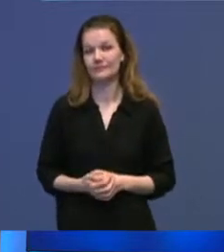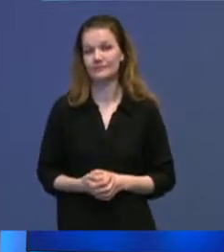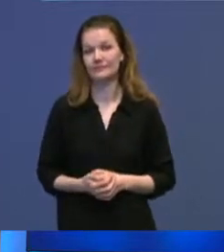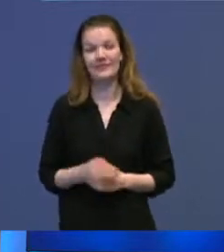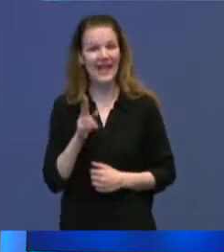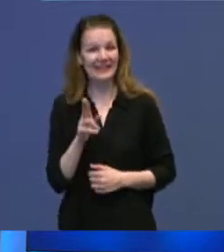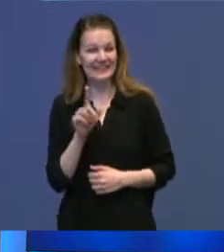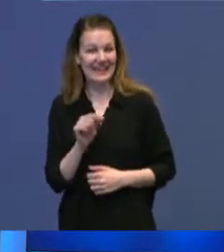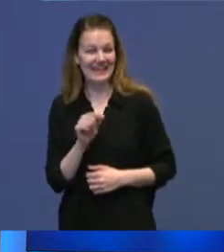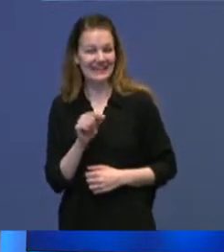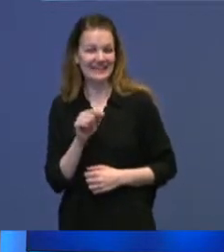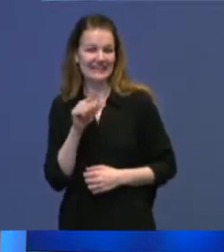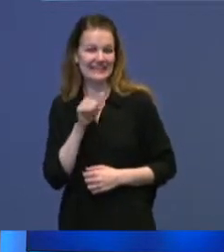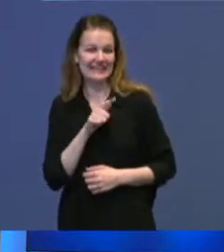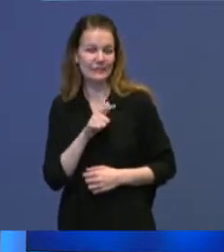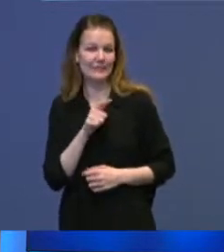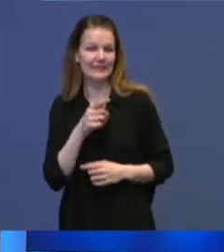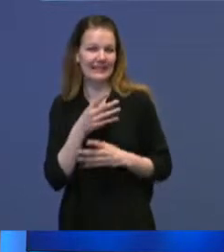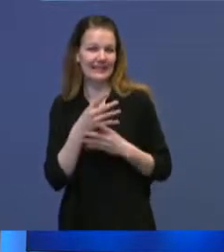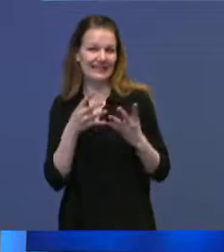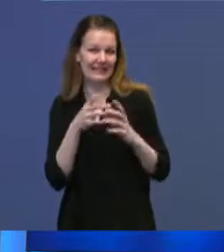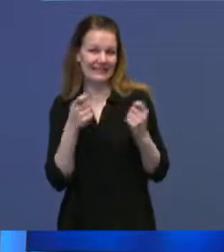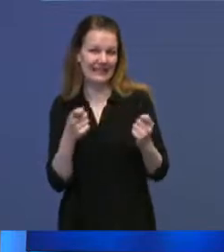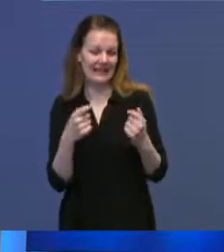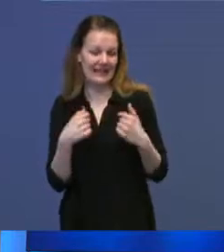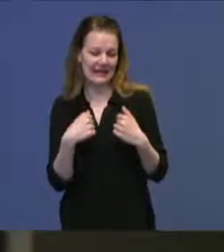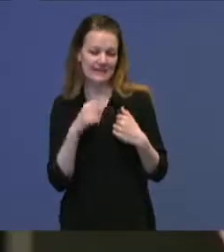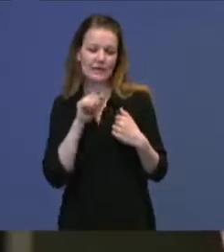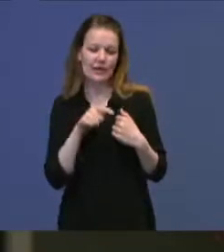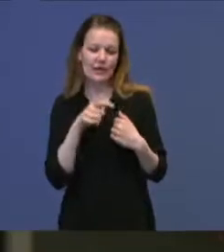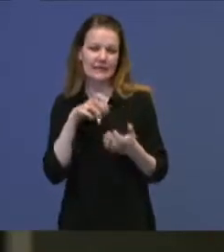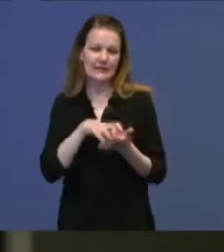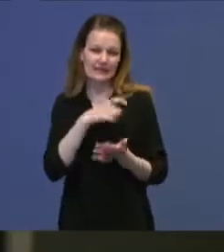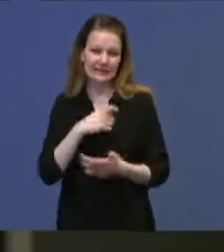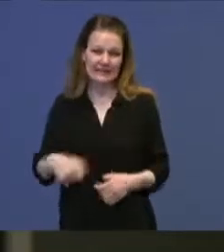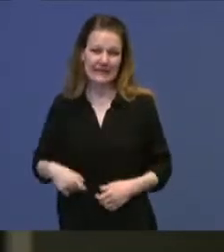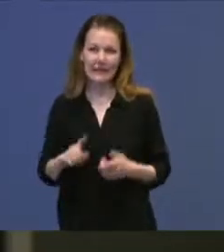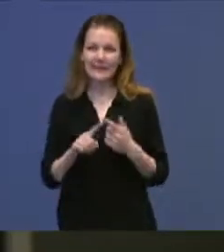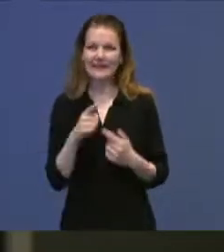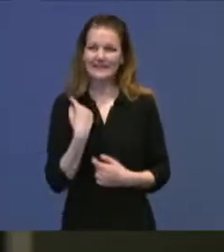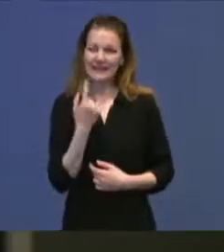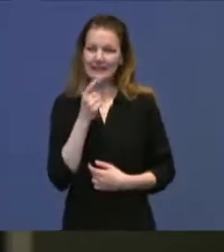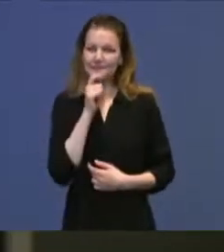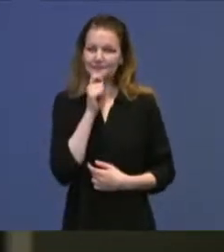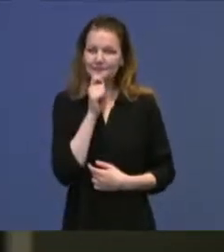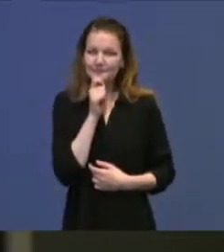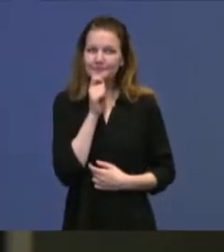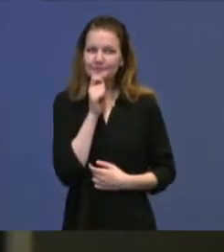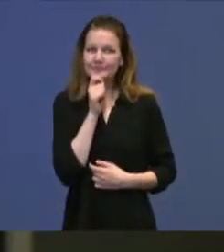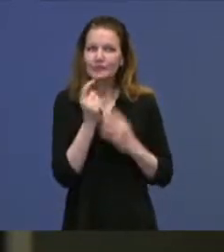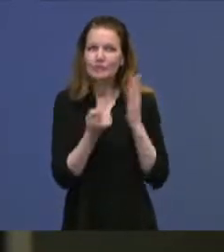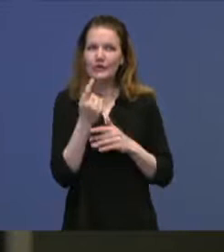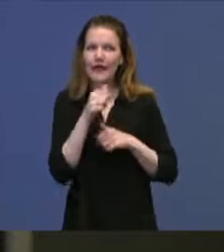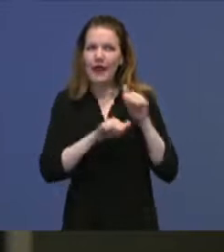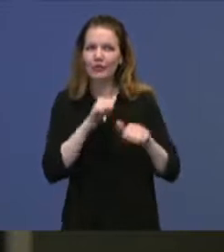Heidi Skjær Lillås fra Nettavisen til statsministeren. Mange er bekymret for hvordan en mulig atomulykke i Ukraina